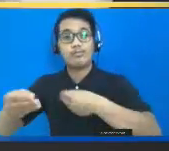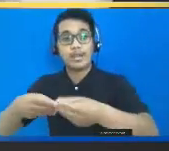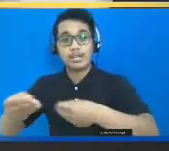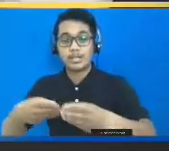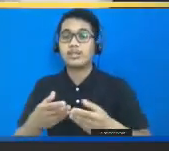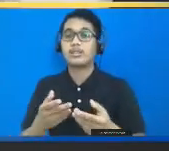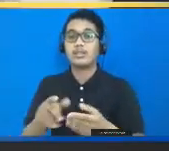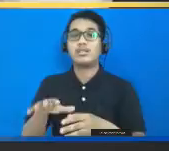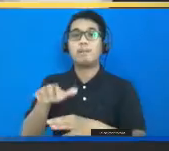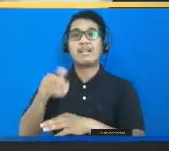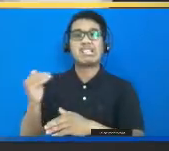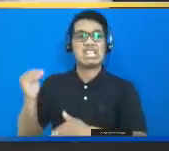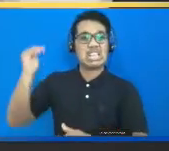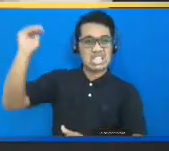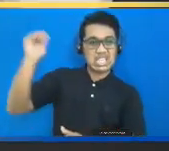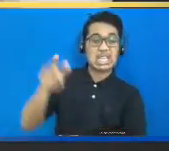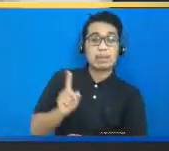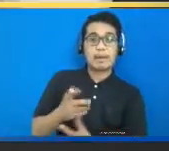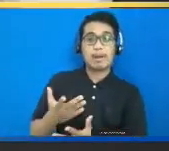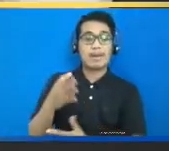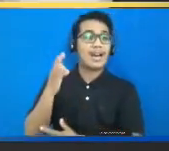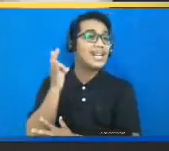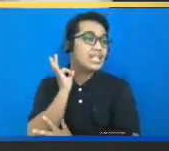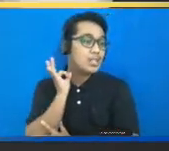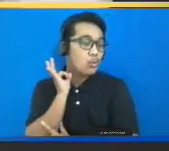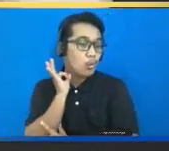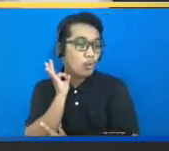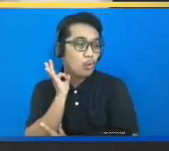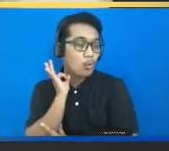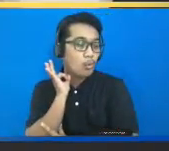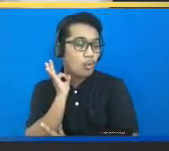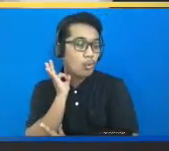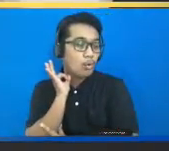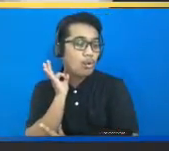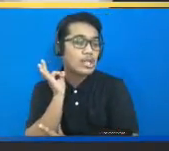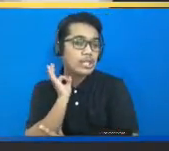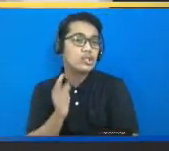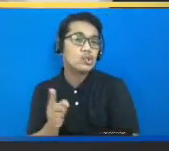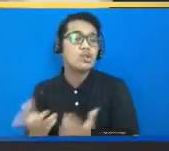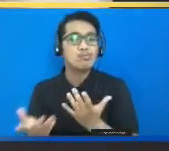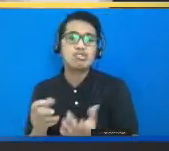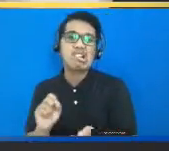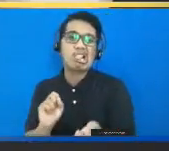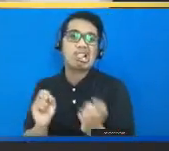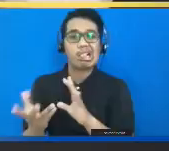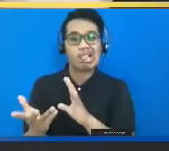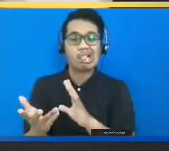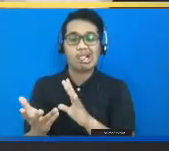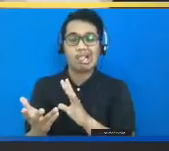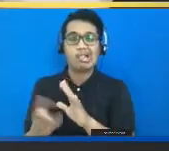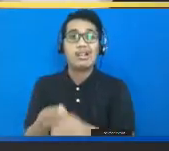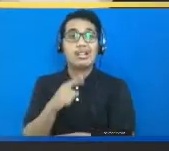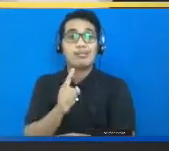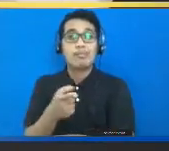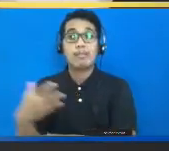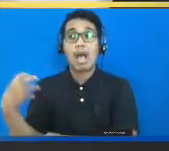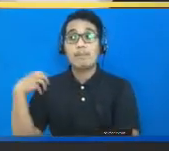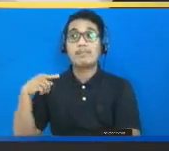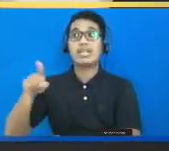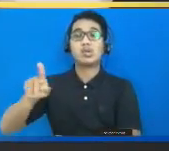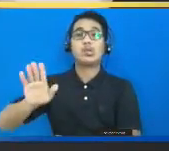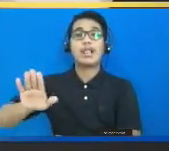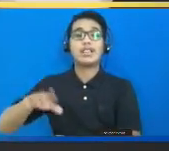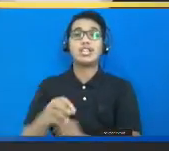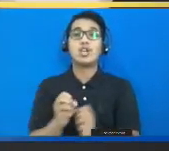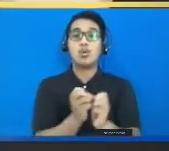nya masih tinggi karena resiko dari Tipe ring kan mungkin akan terjadi karena Amerika itu akan naikkan